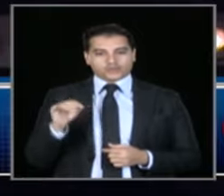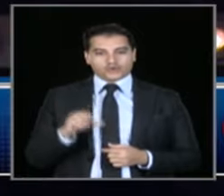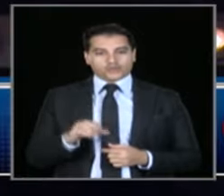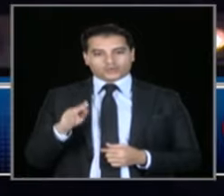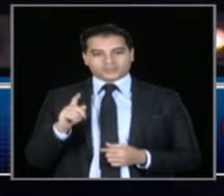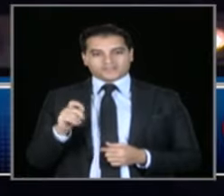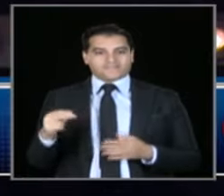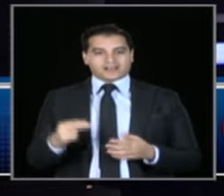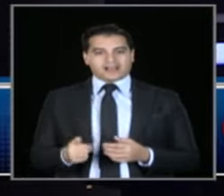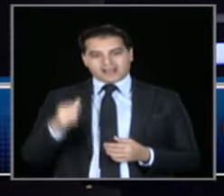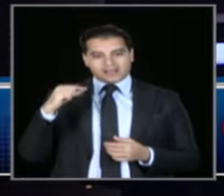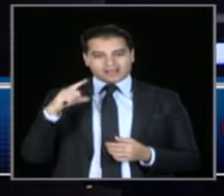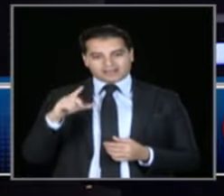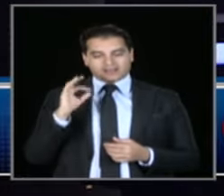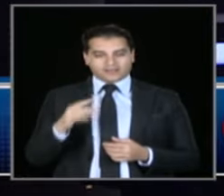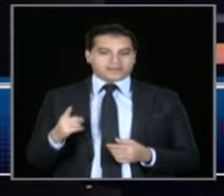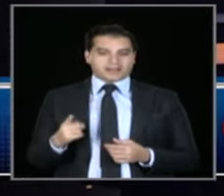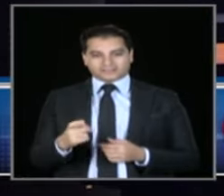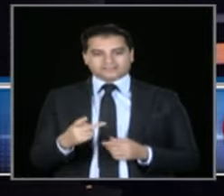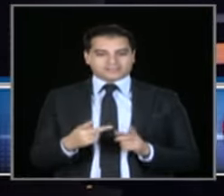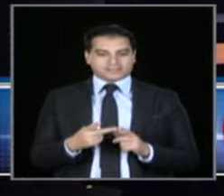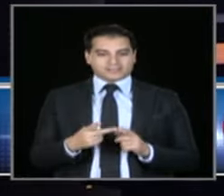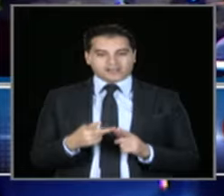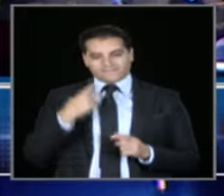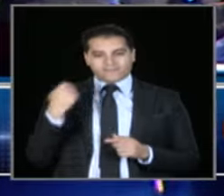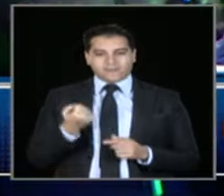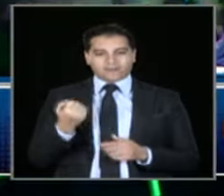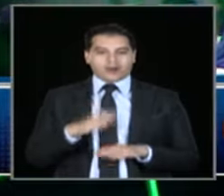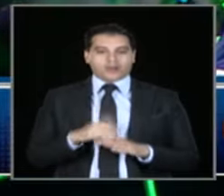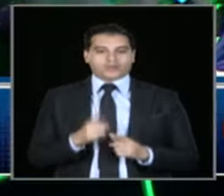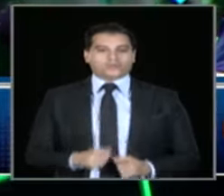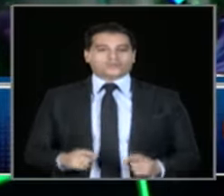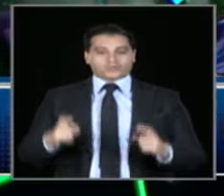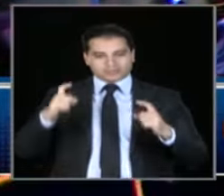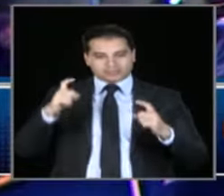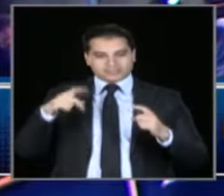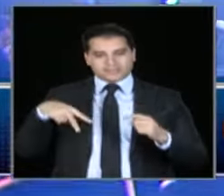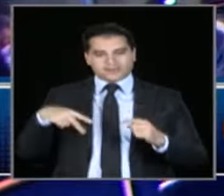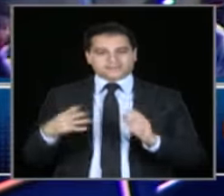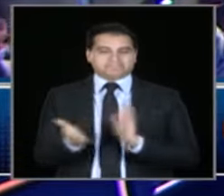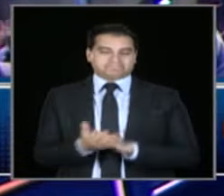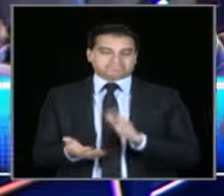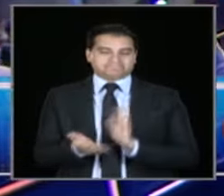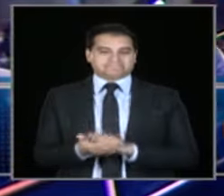عادل طبعا الهدف الثاني، ومبروك التأهل الى دور الثمانية.